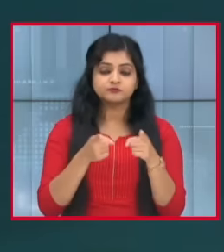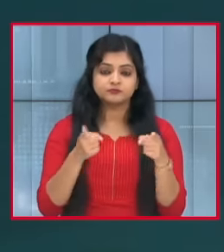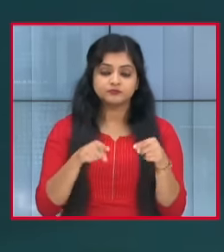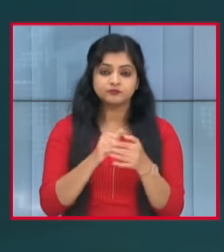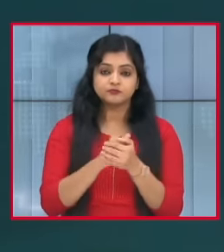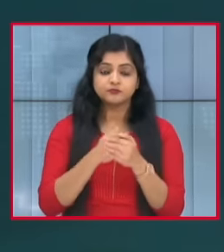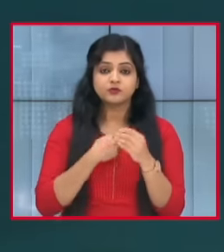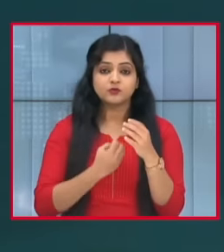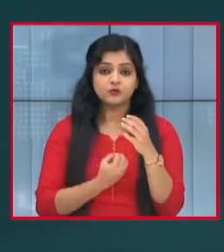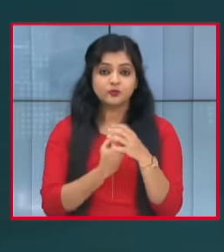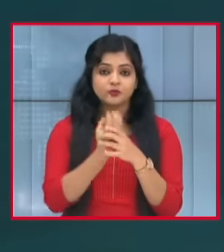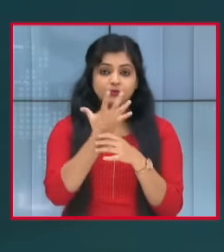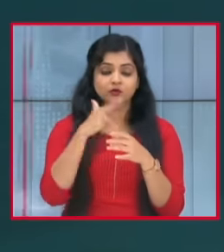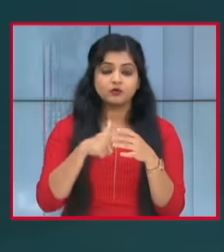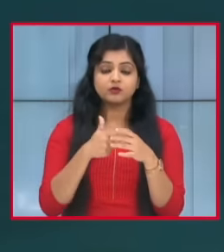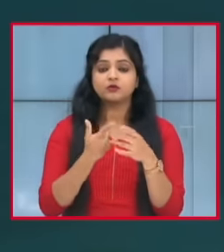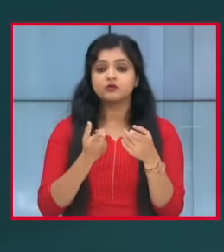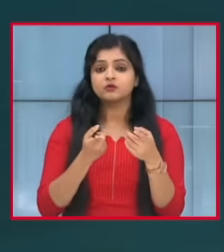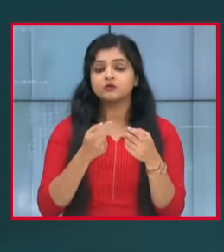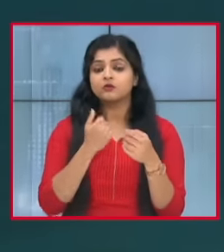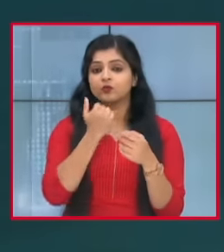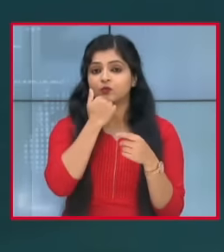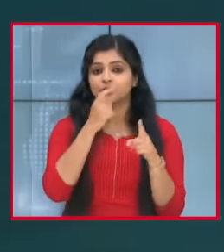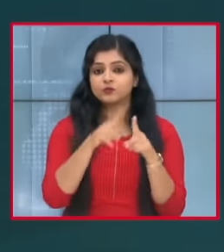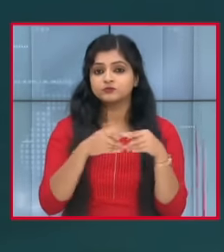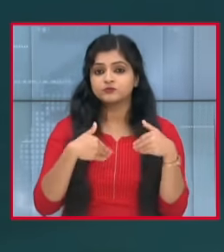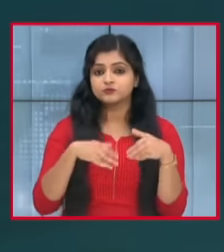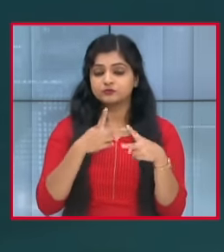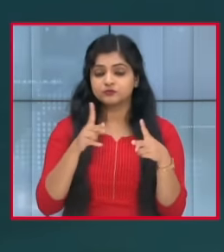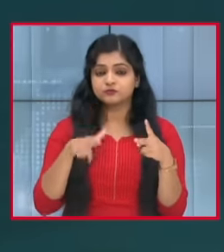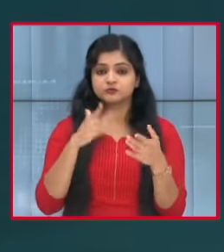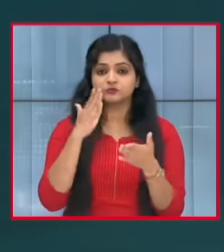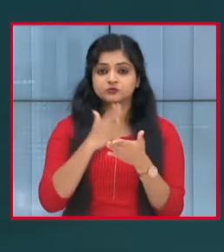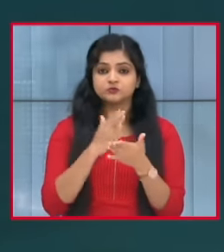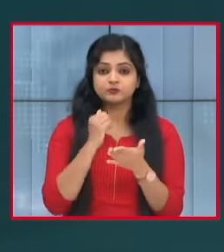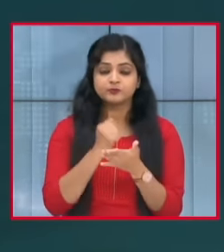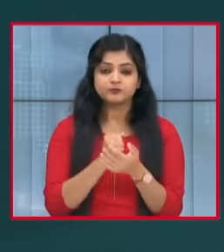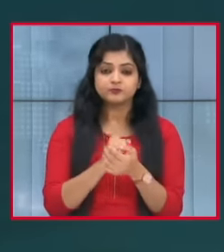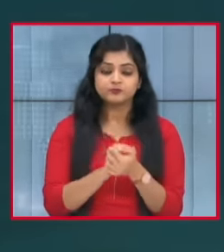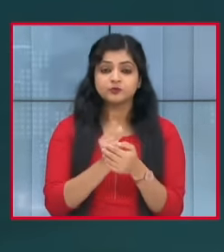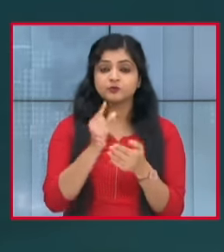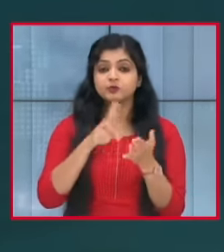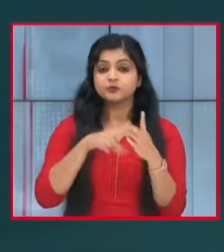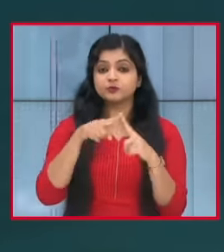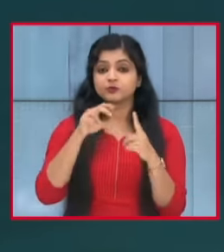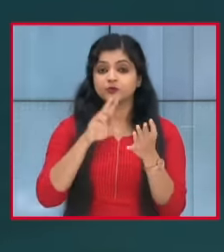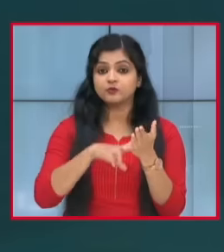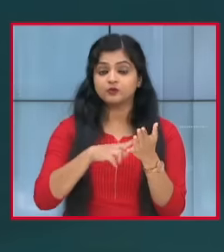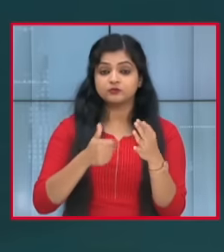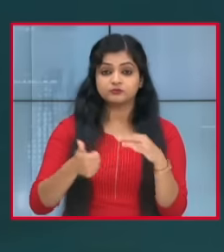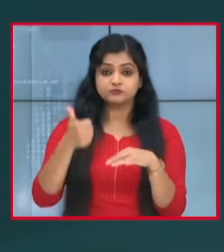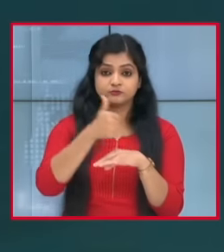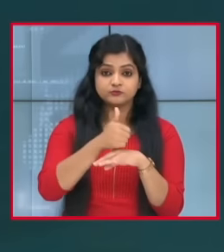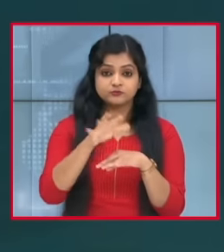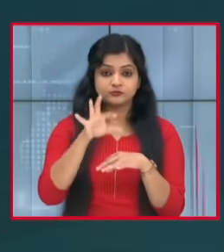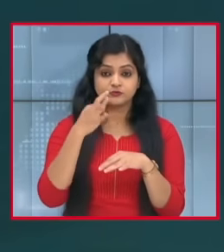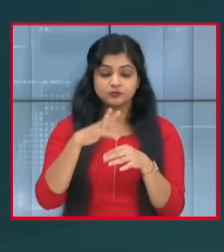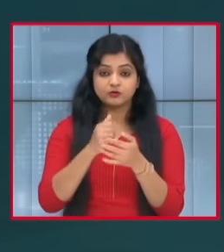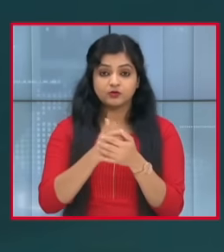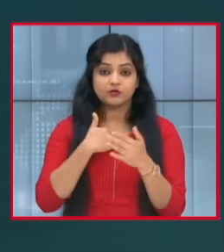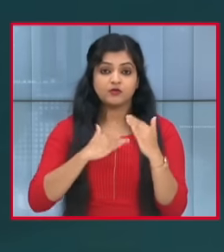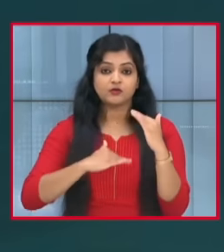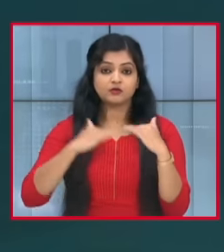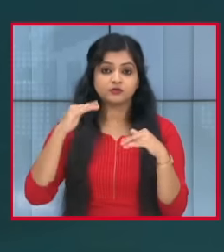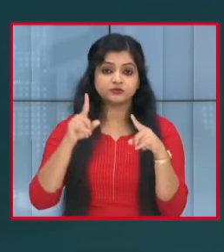തോറും നമ്മളിൽ പിടിപെടാൻ സാധ്യതയുള്ള തെറ്റായ പ്രവണതകൾ ഇല്ലാതാകണം. യൂണിയൻ ഭാരവാഹികളായി കഴിഞ്ഞാൽ നമ്മളെന്തോ